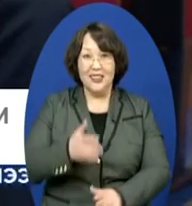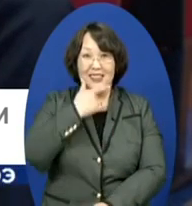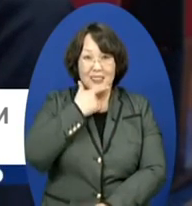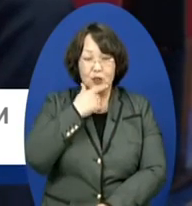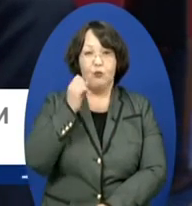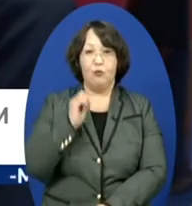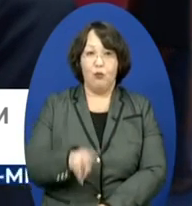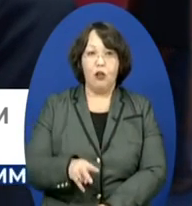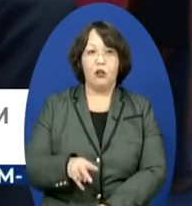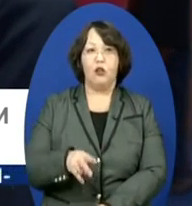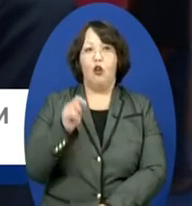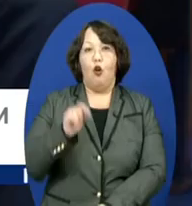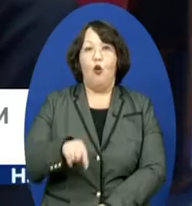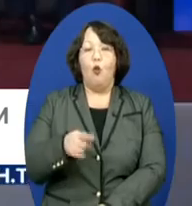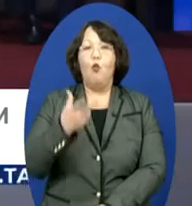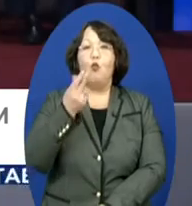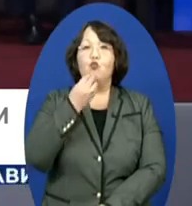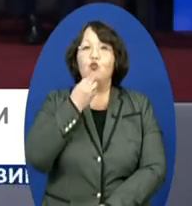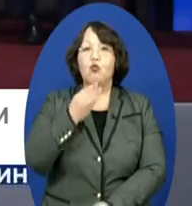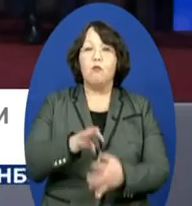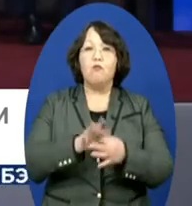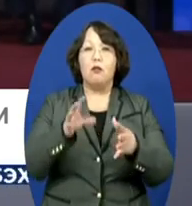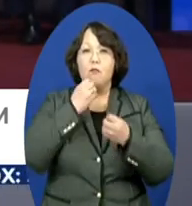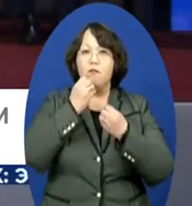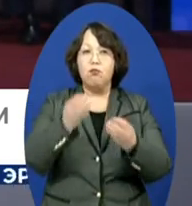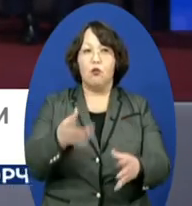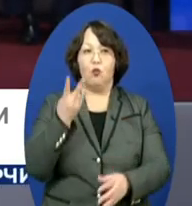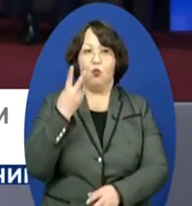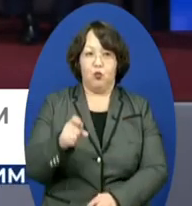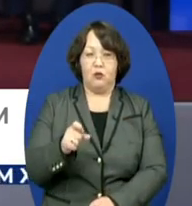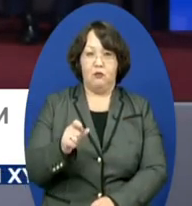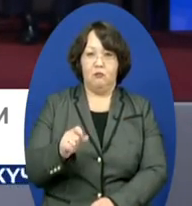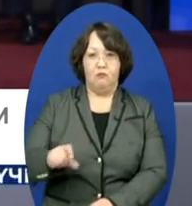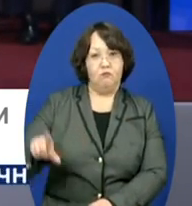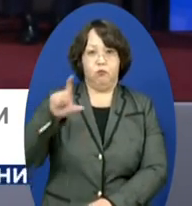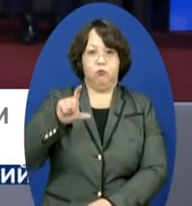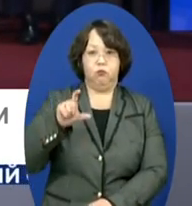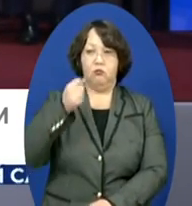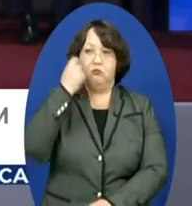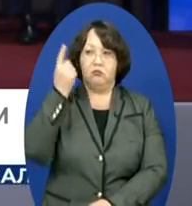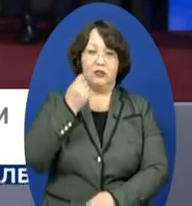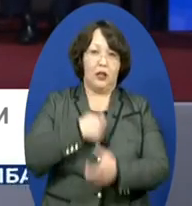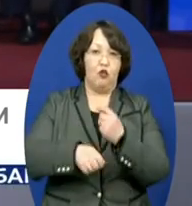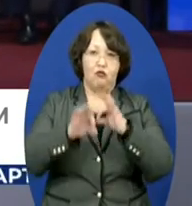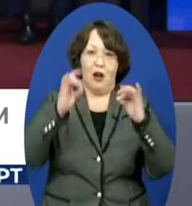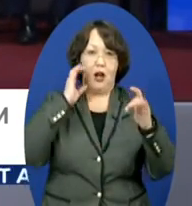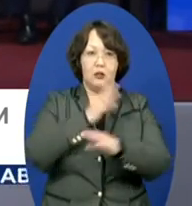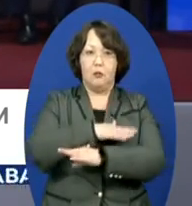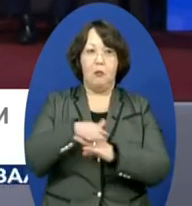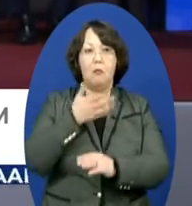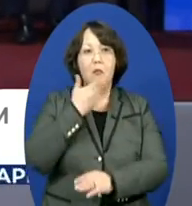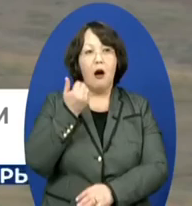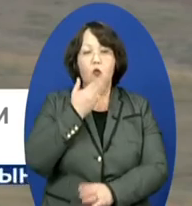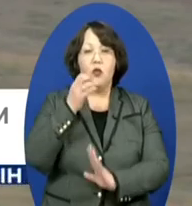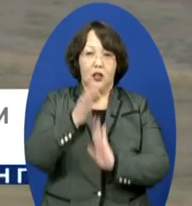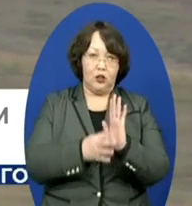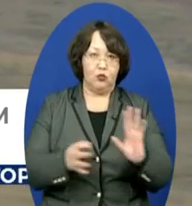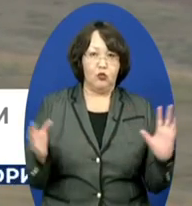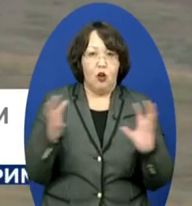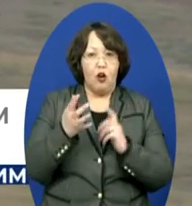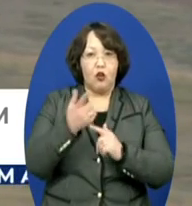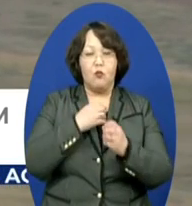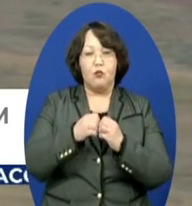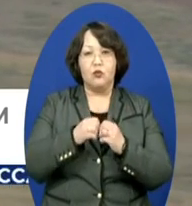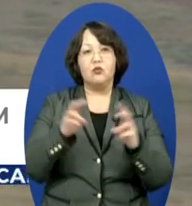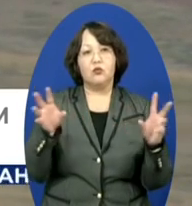чадахгүй учраас олон нийтэд үнэн төрхөө хэлж бодит өртгөөр цахилгаанаа борлуулж эхлэх нь асуудлыг шийдэх зөв гарц гэж хэлэлцүүлэгт